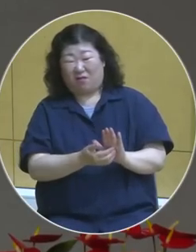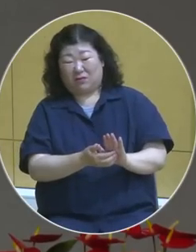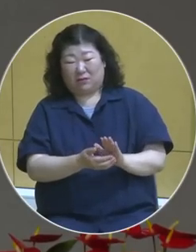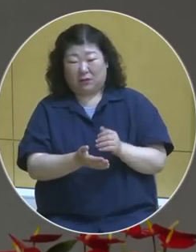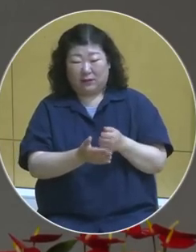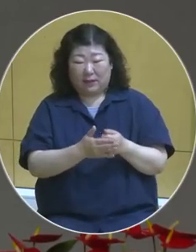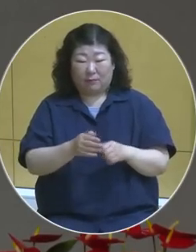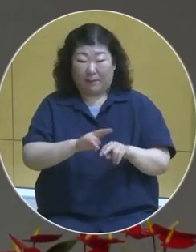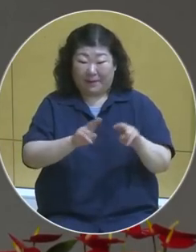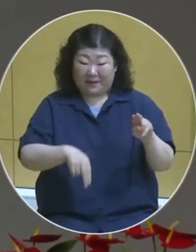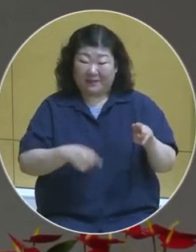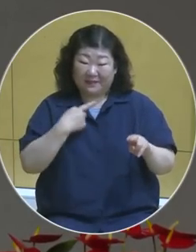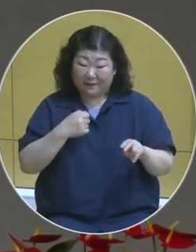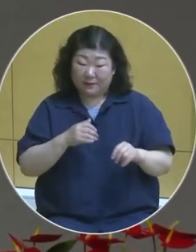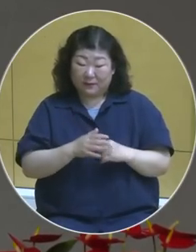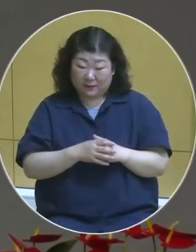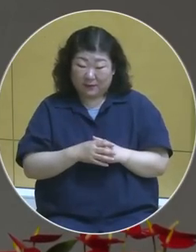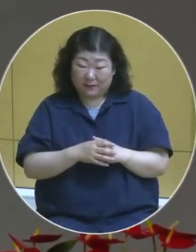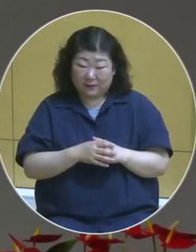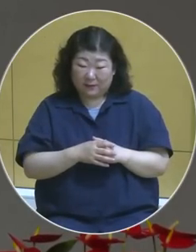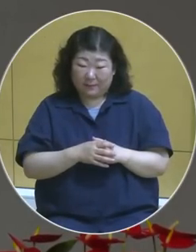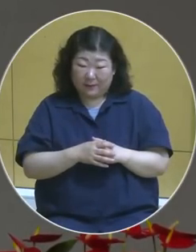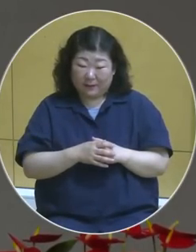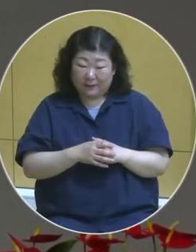이 일이 안 될 수 있기 때문에 두 번이나 왕이